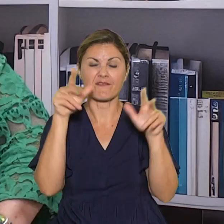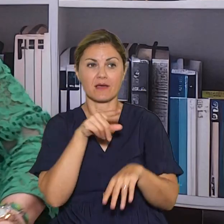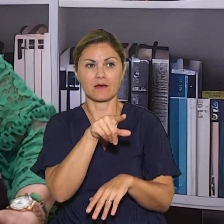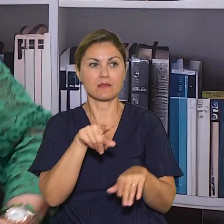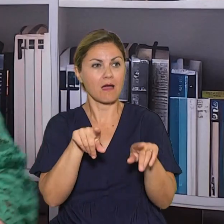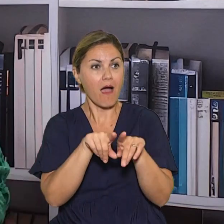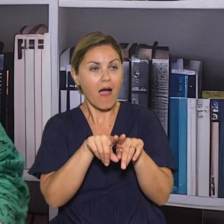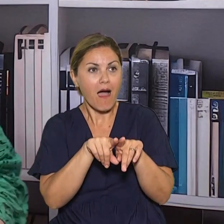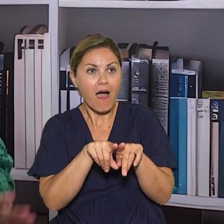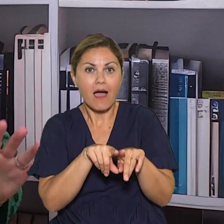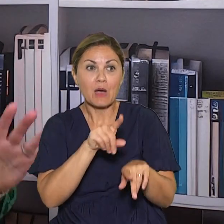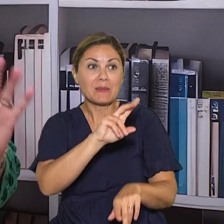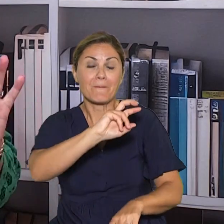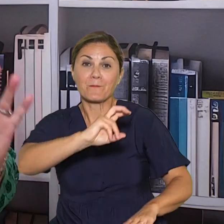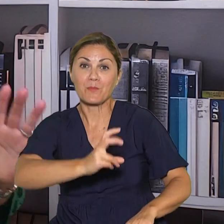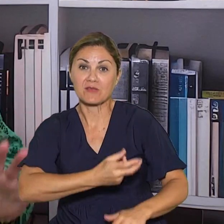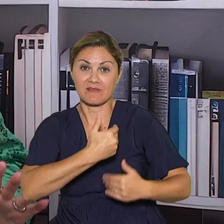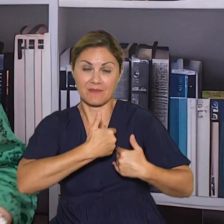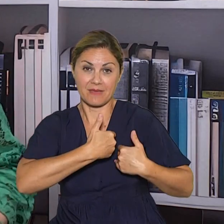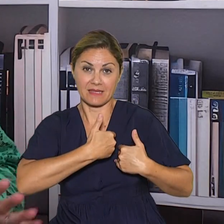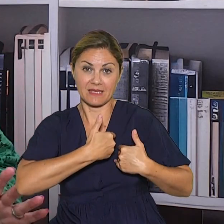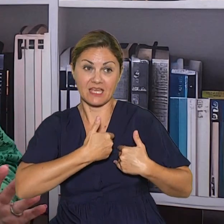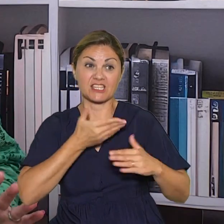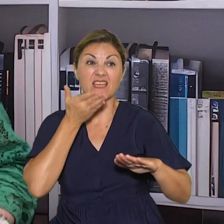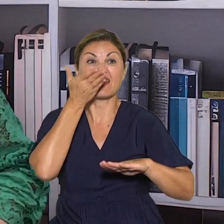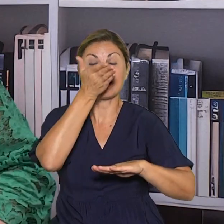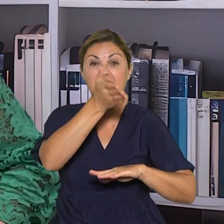i ona je meni rekla: audicija je u